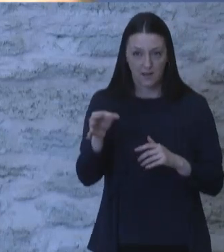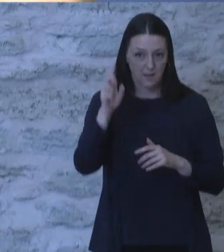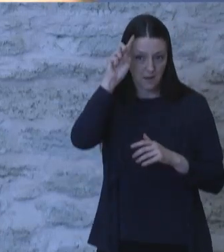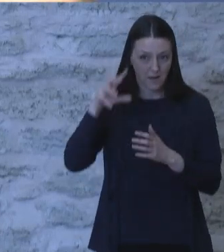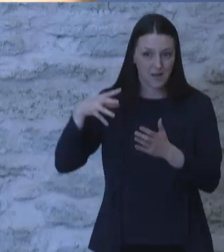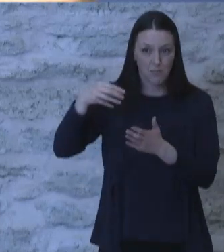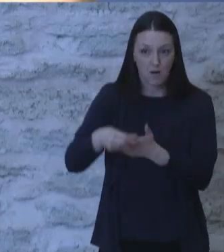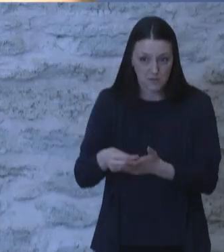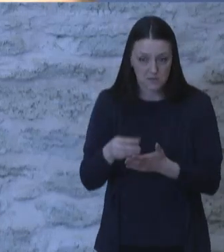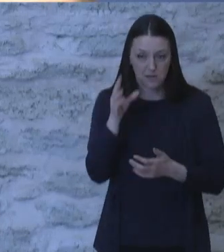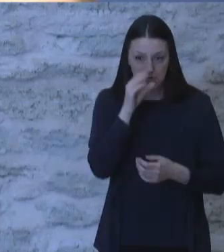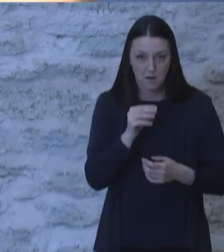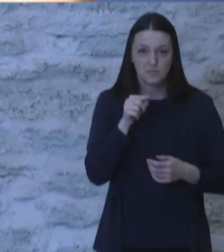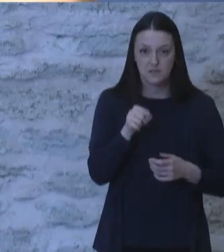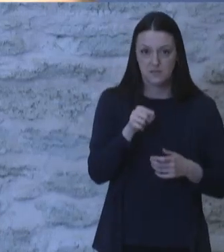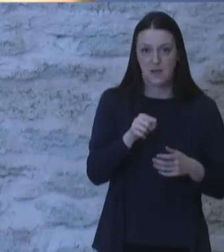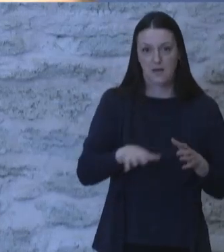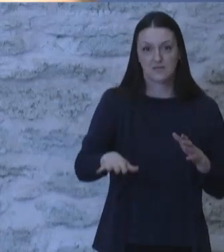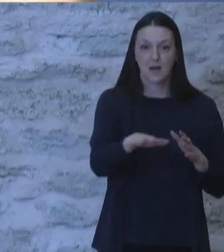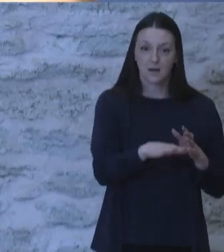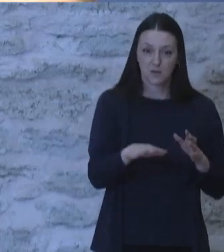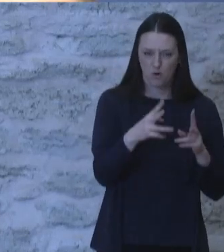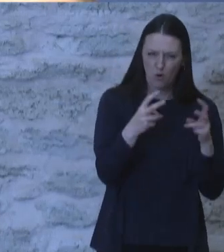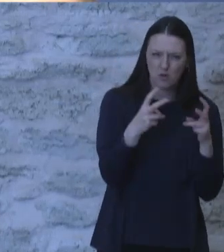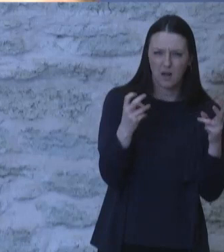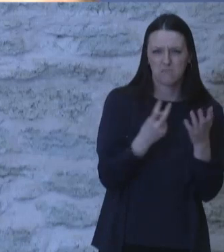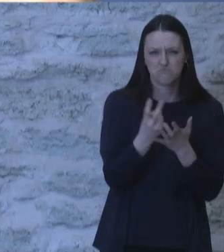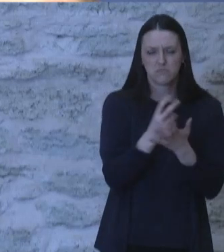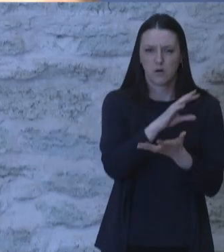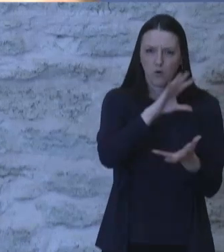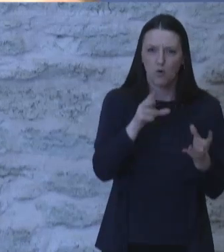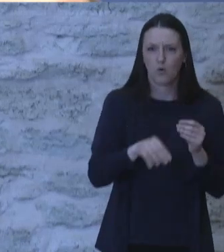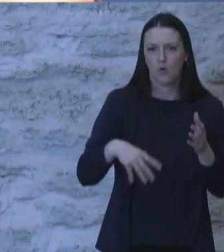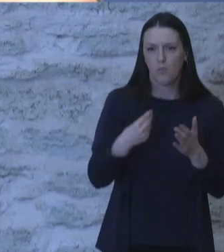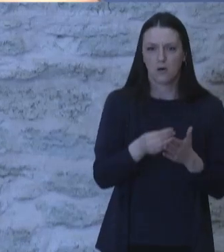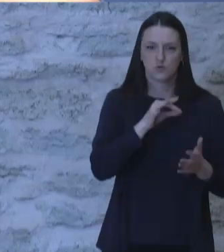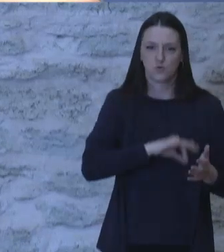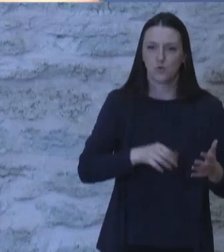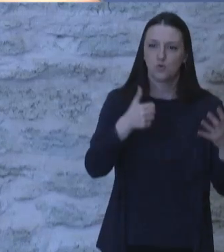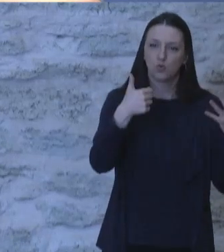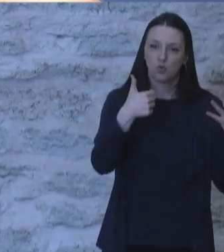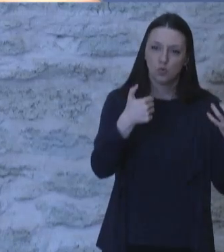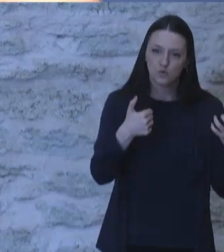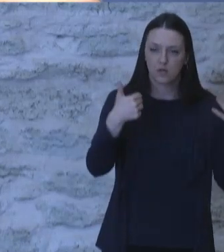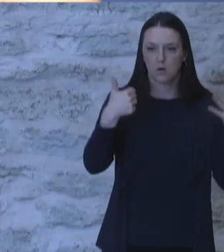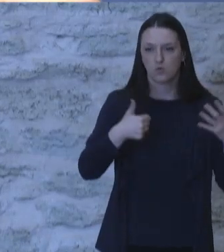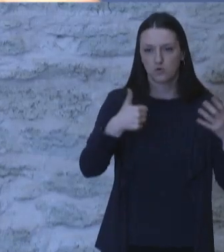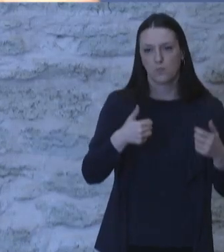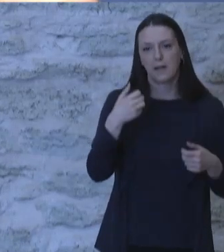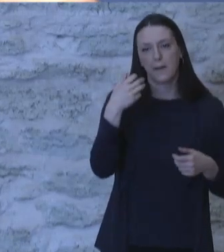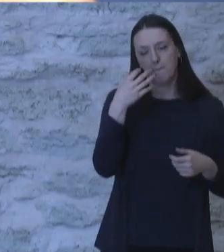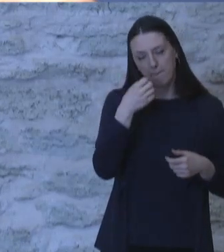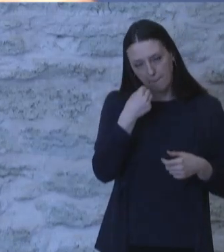see sektor panustab maksutulu 660 miljonit aastas. Kui